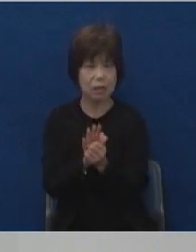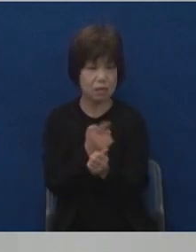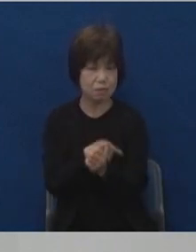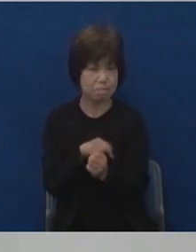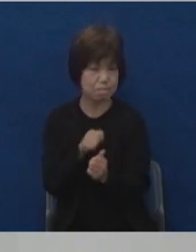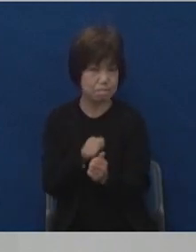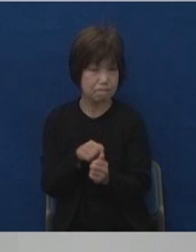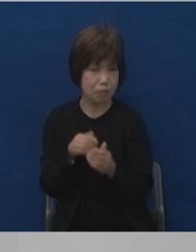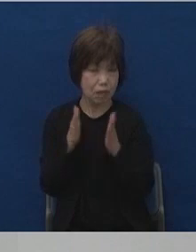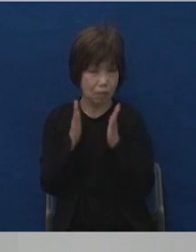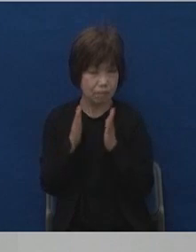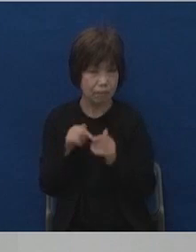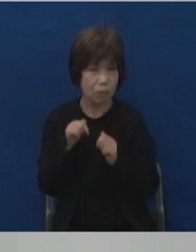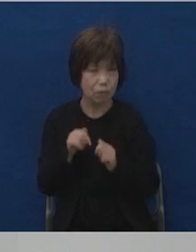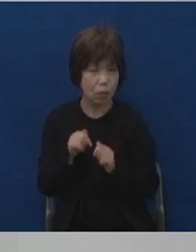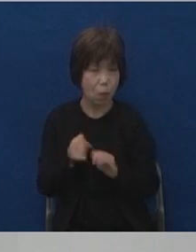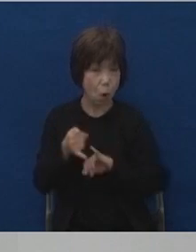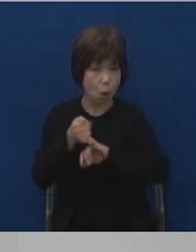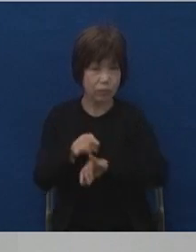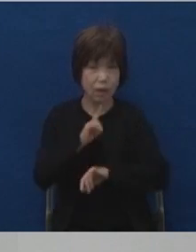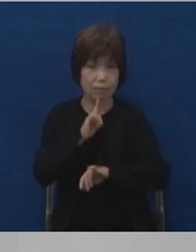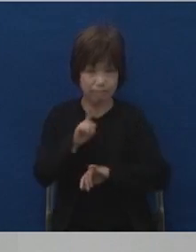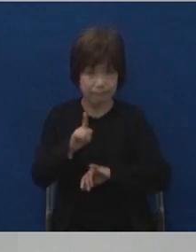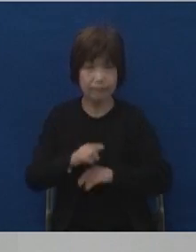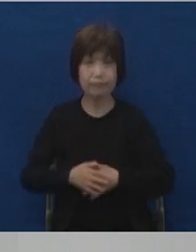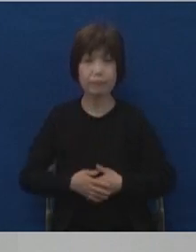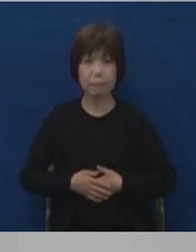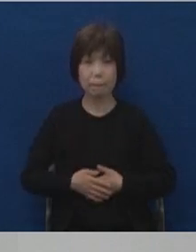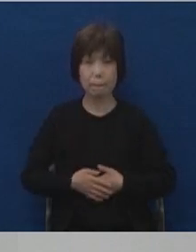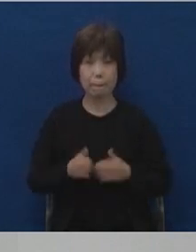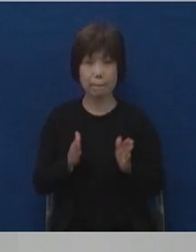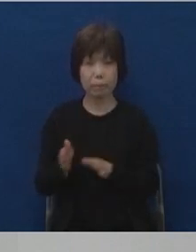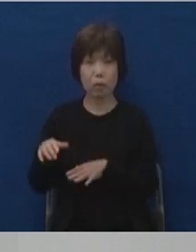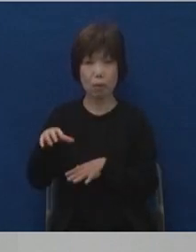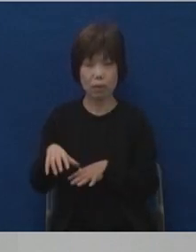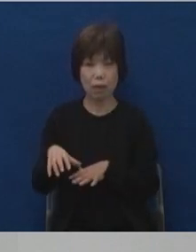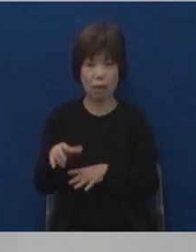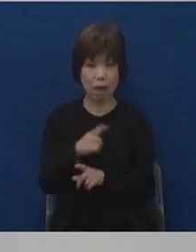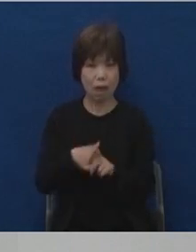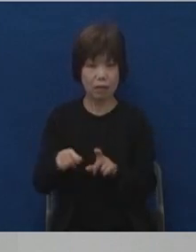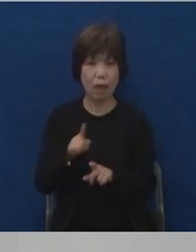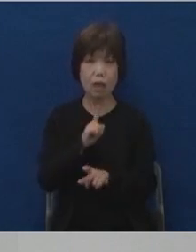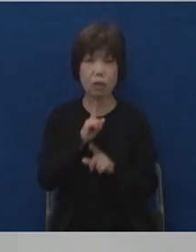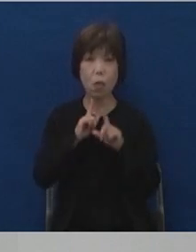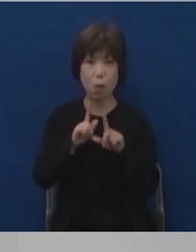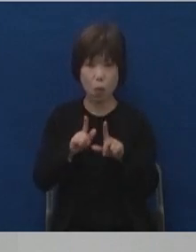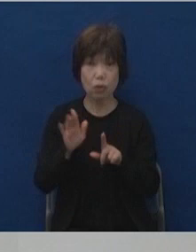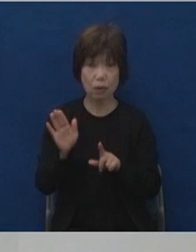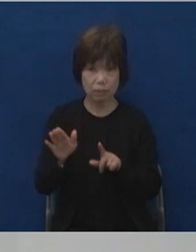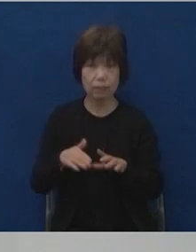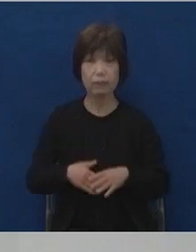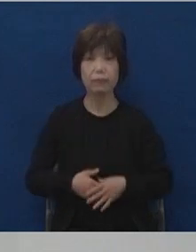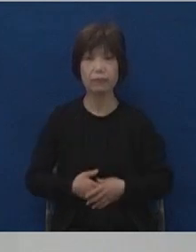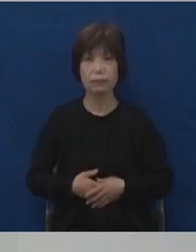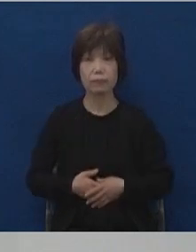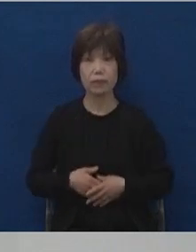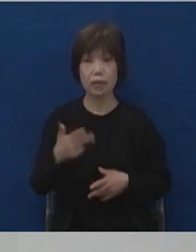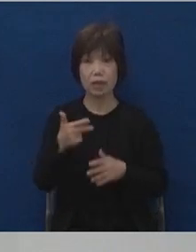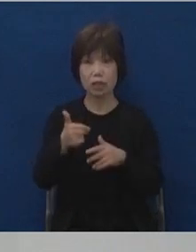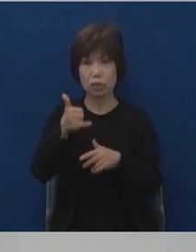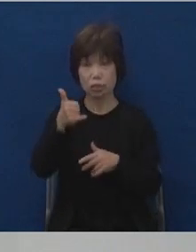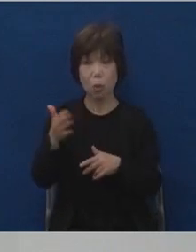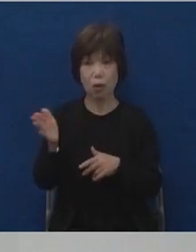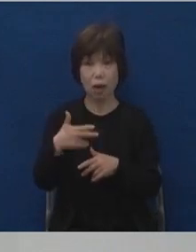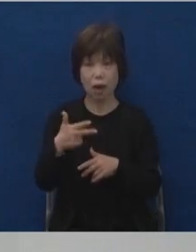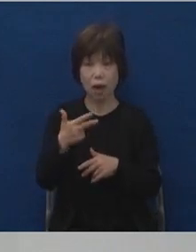改めてお誓い申し上げます。この場合、さらに議長からご報告申し上げます。市長から司